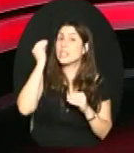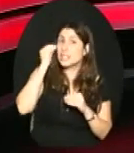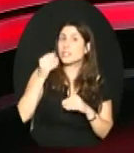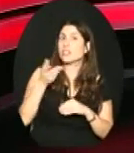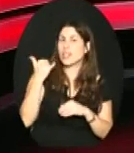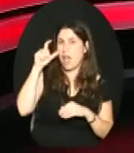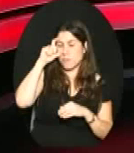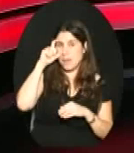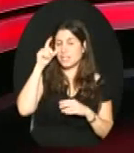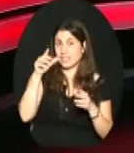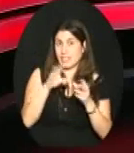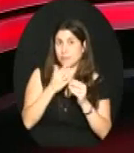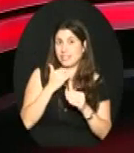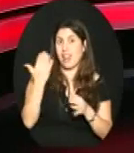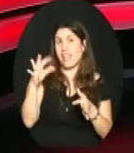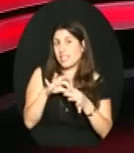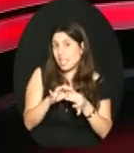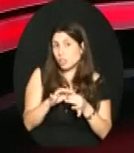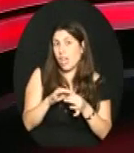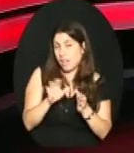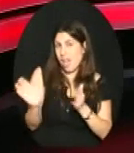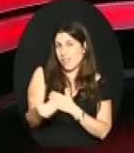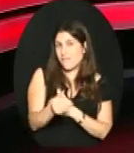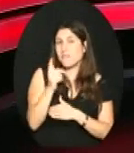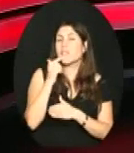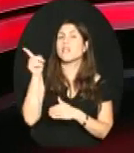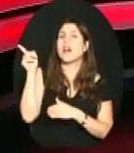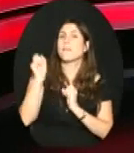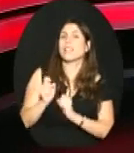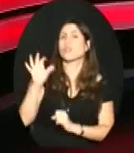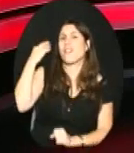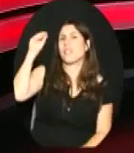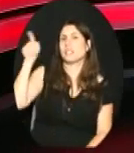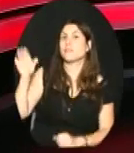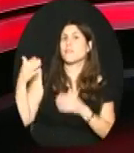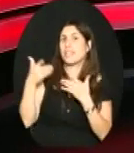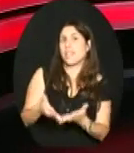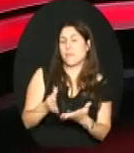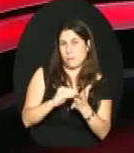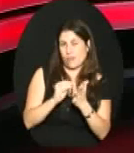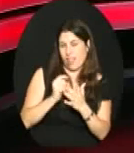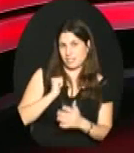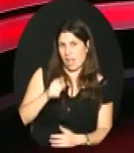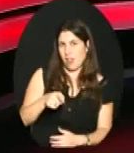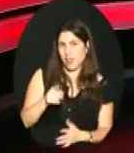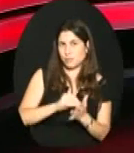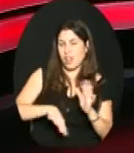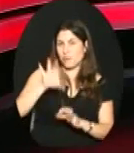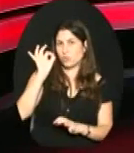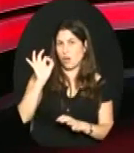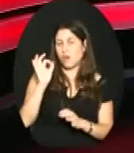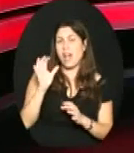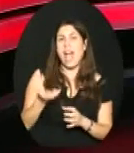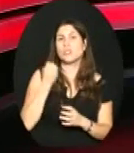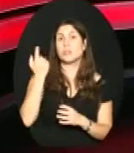קשר היה קשר עקיף. הוא אמר שמנגנוני הביטחון של הפלסטינים מסייעים לכוחות הביטחון הישראלים למצוא את החטופים. כלומר,